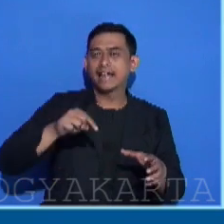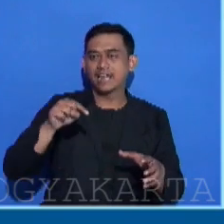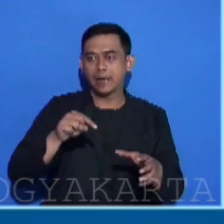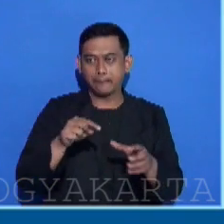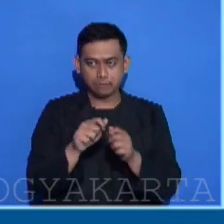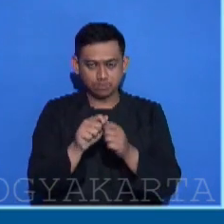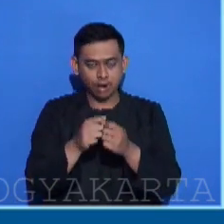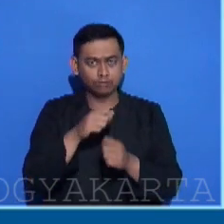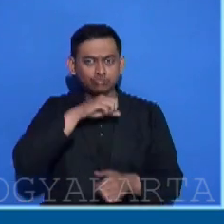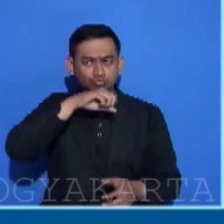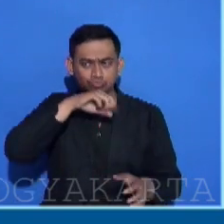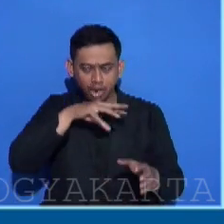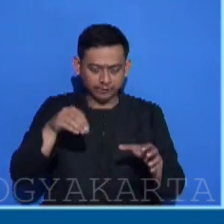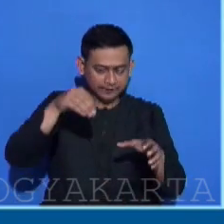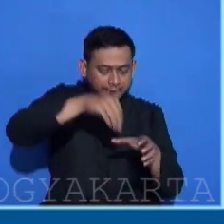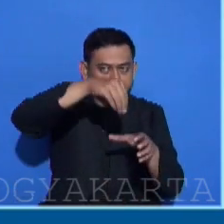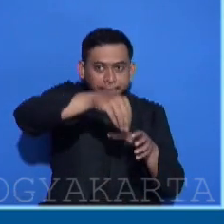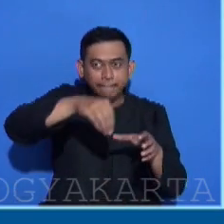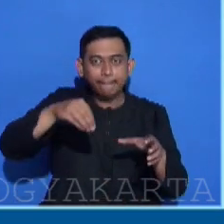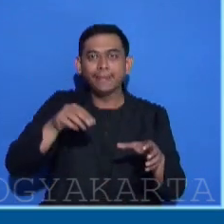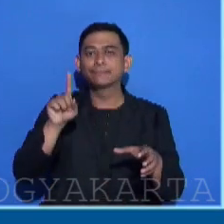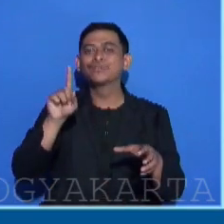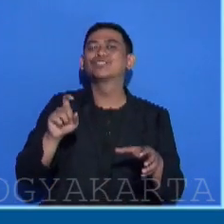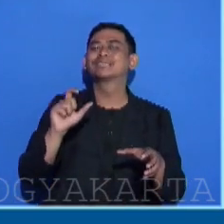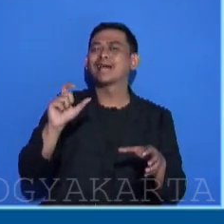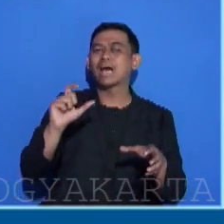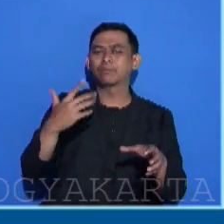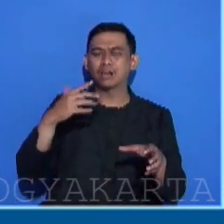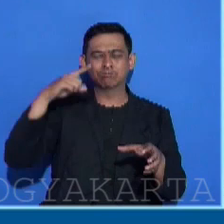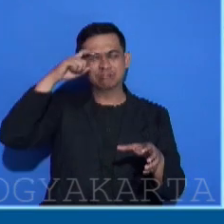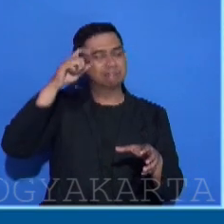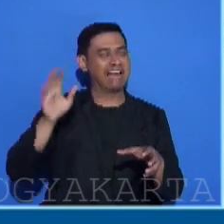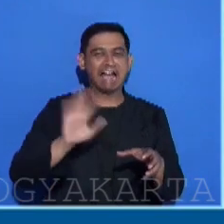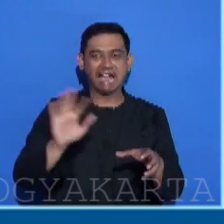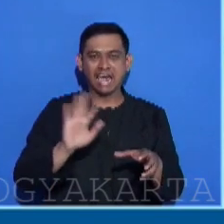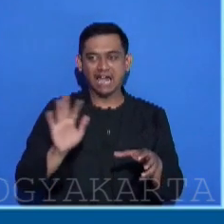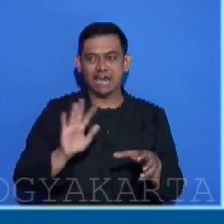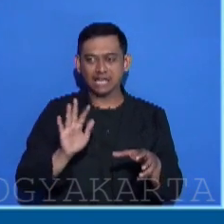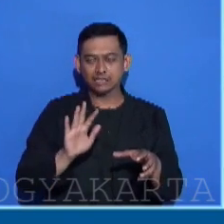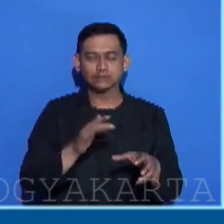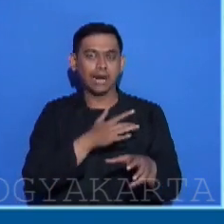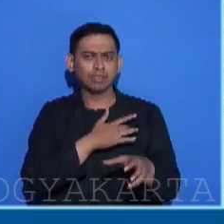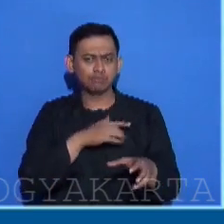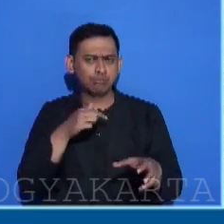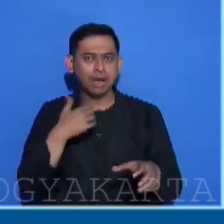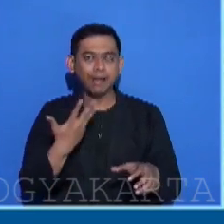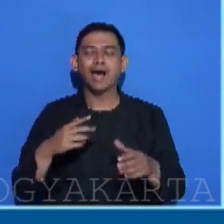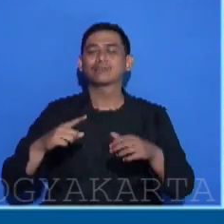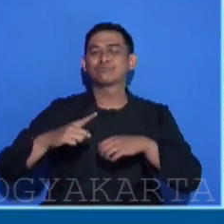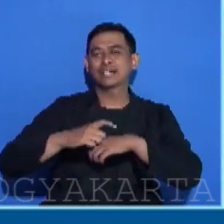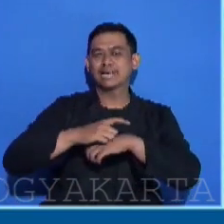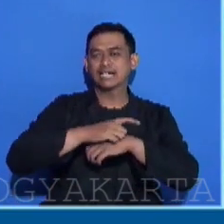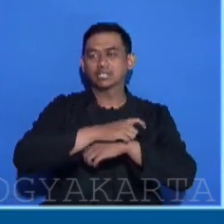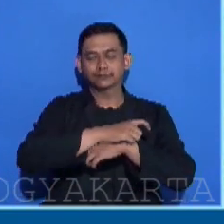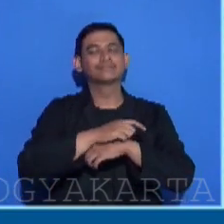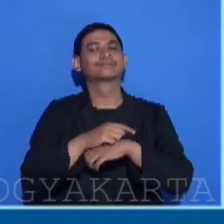sampun tua taneman Menik motenaken pangriatan ingkang mirunggan Swis Om ingkang Kedah dipun waspadani namung kepik Lan Ul taneman wuh